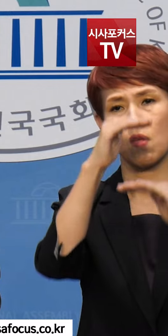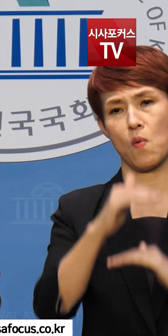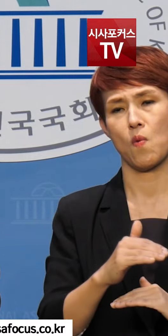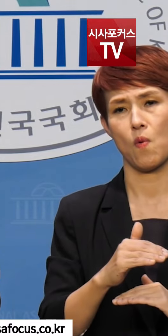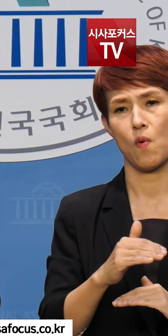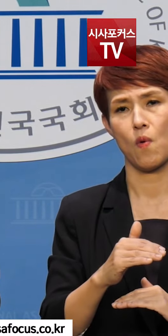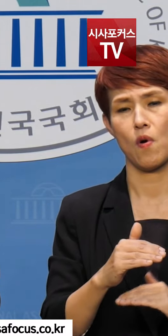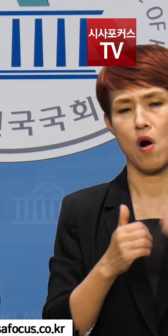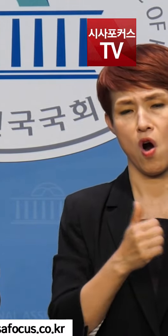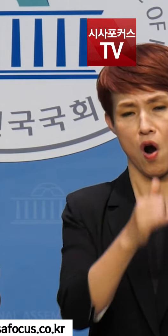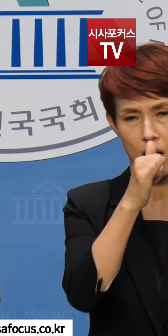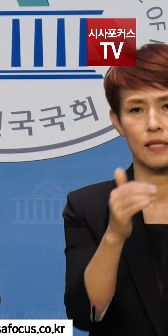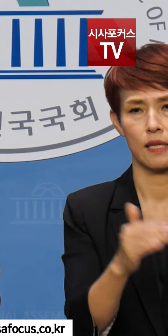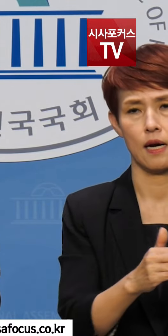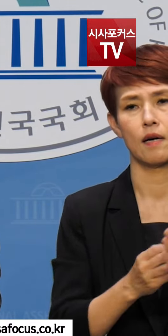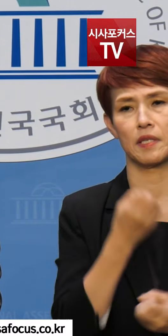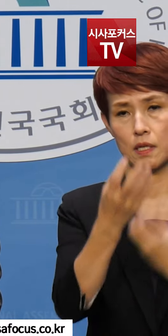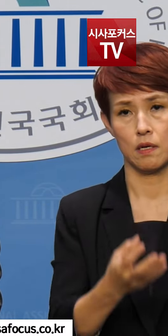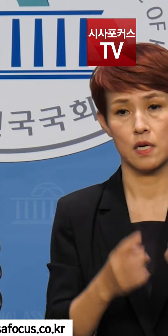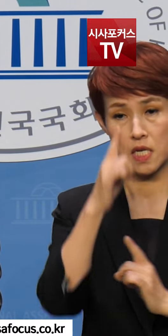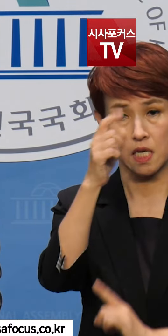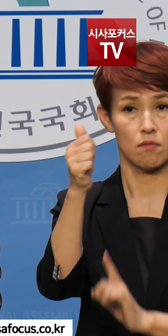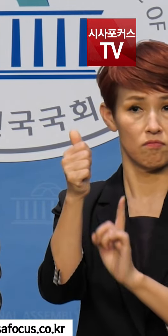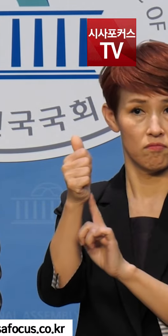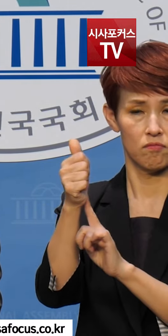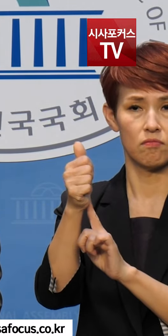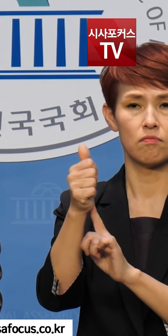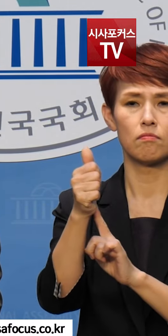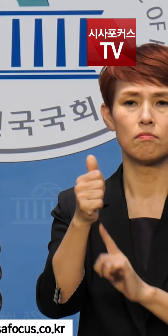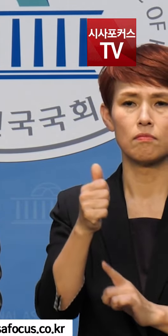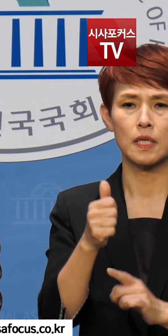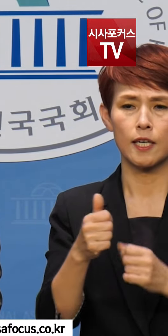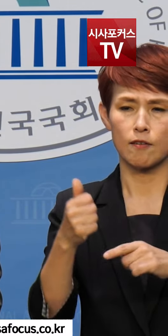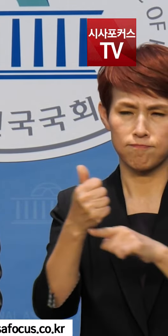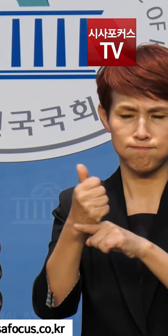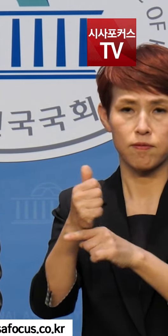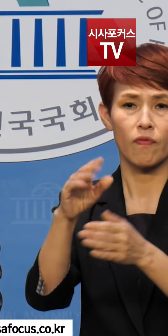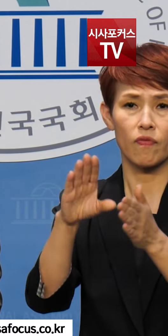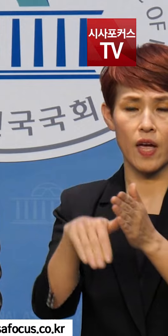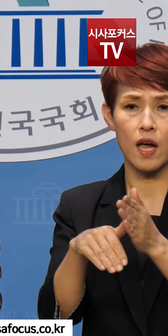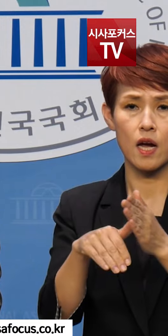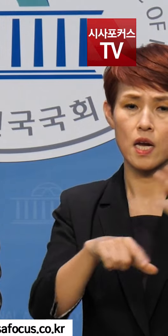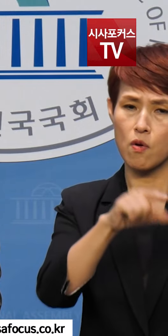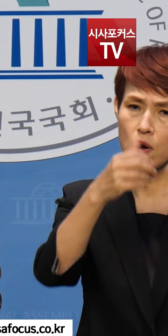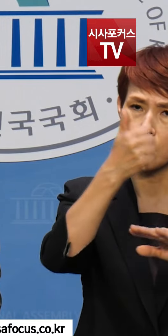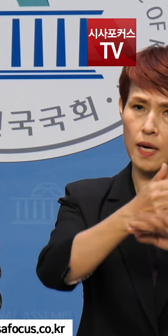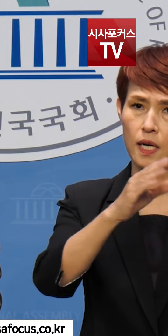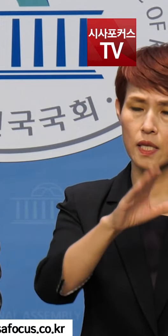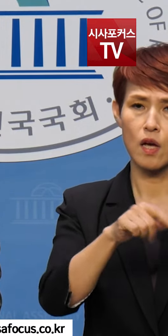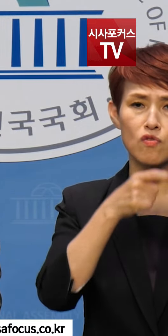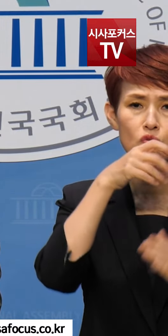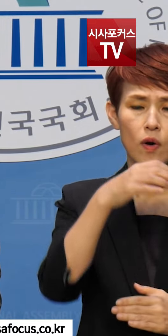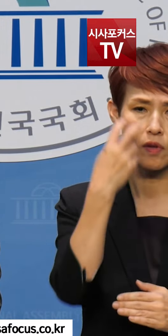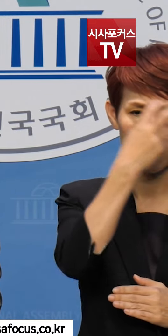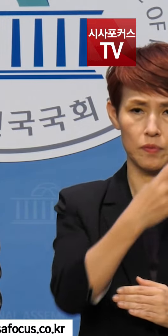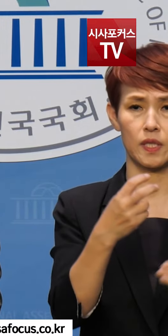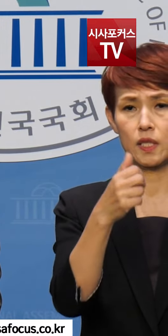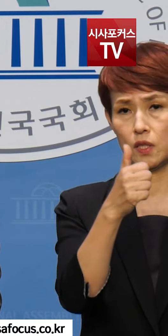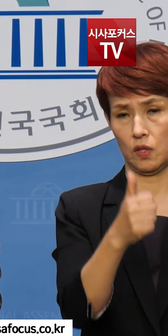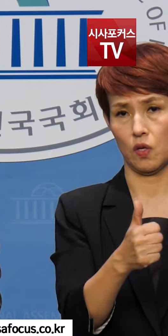했습니다. 언론에 따르면 이화영 전 부지사는 피고인 신문 과정에서 지난해 6월 말쯤